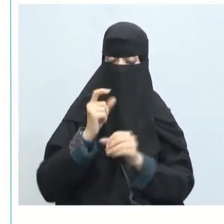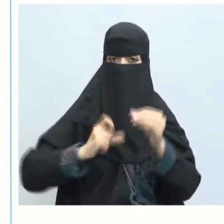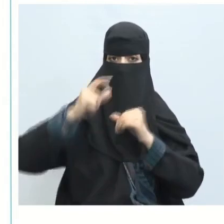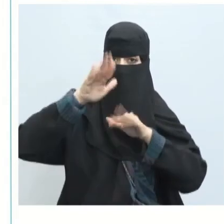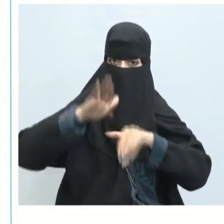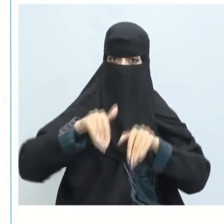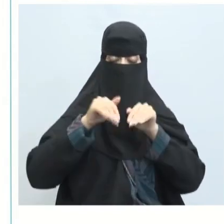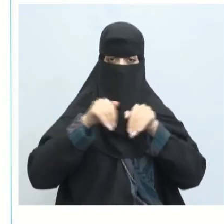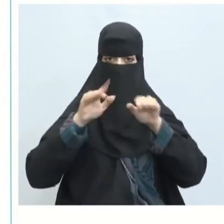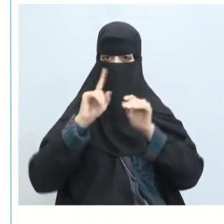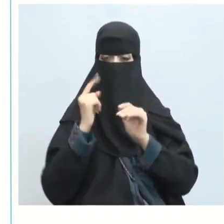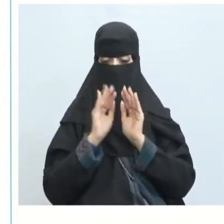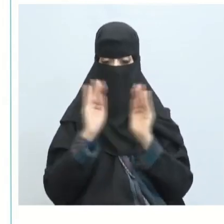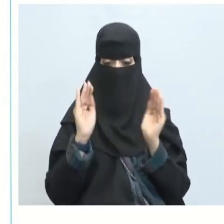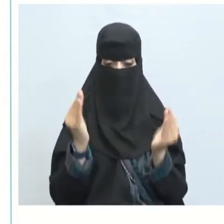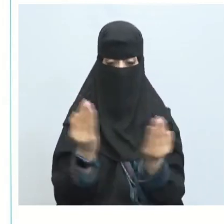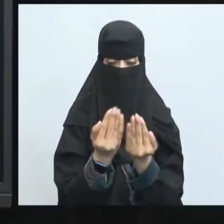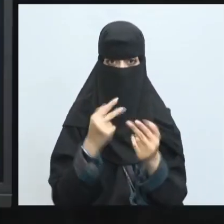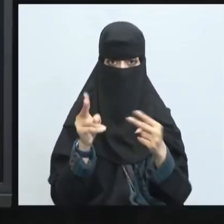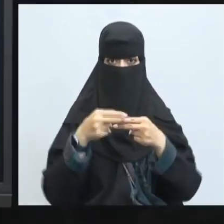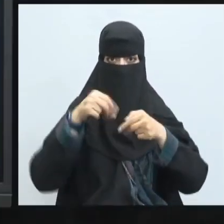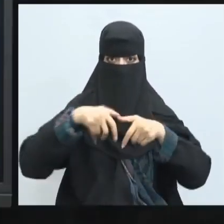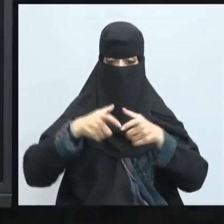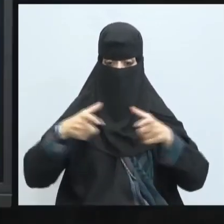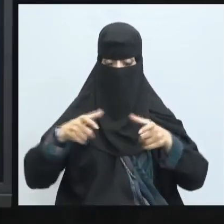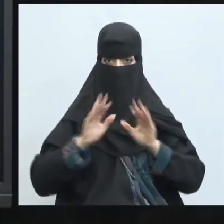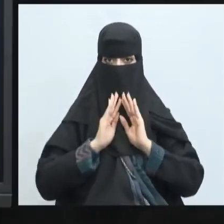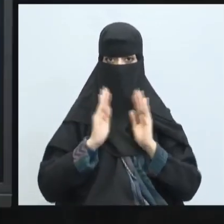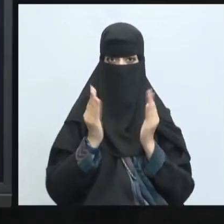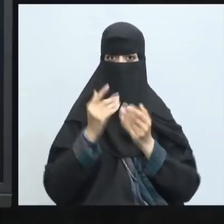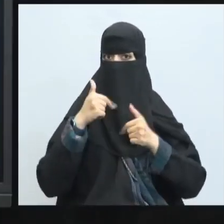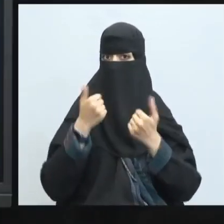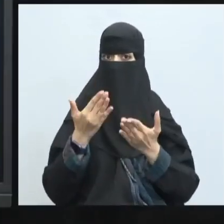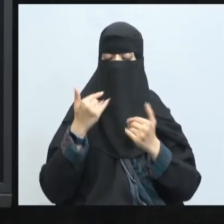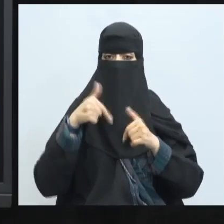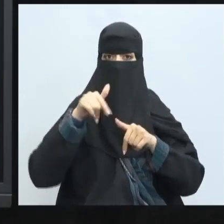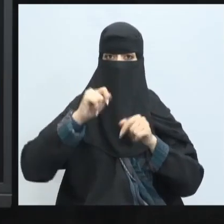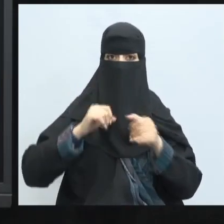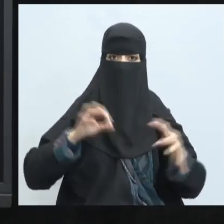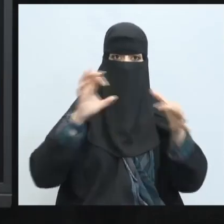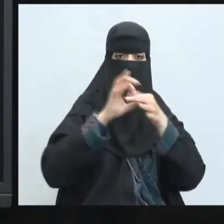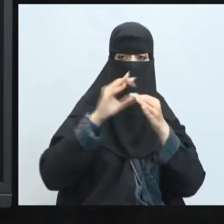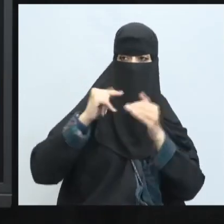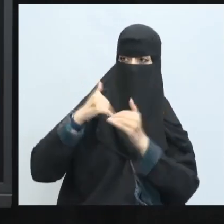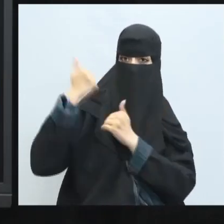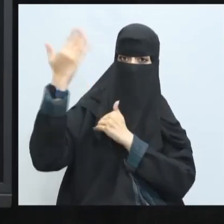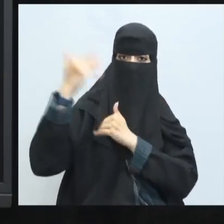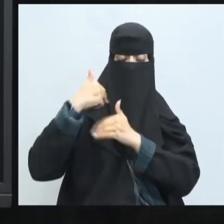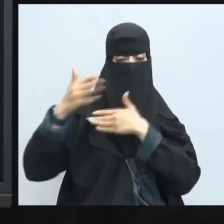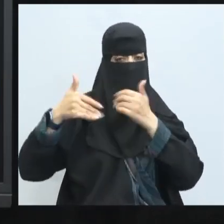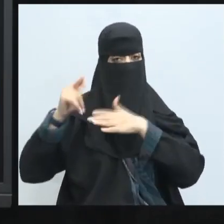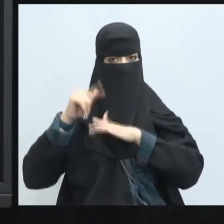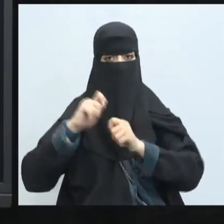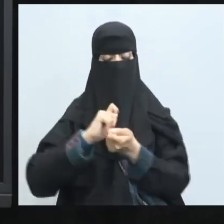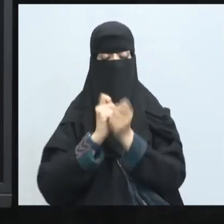هنالك غرف مغلقه قد يكون من الخرسانه ولا يوجد مثلا قد يكون ارتباط بالبيئه الخارجيه بعد ذلك